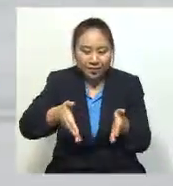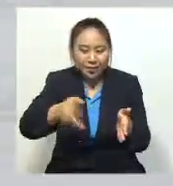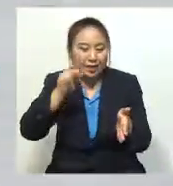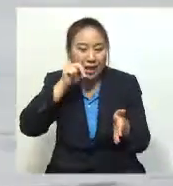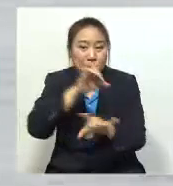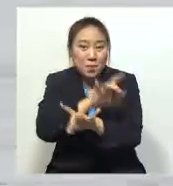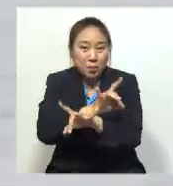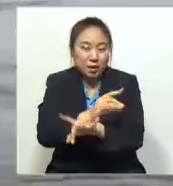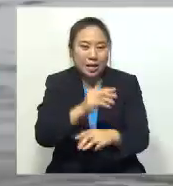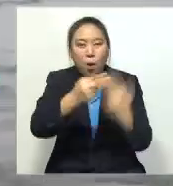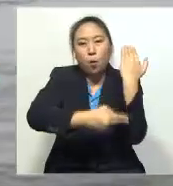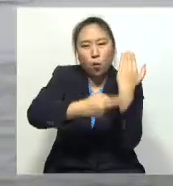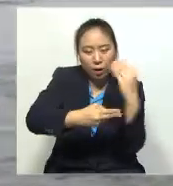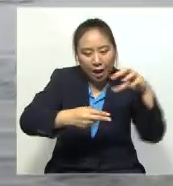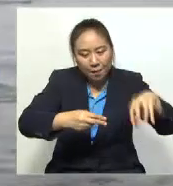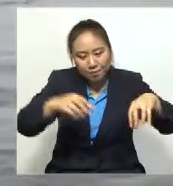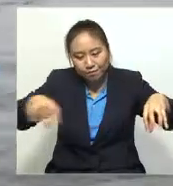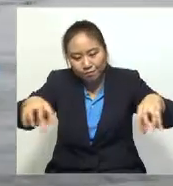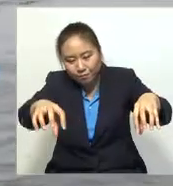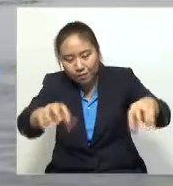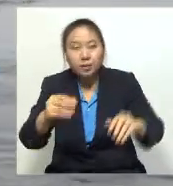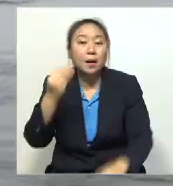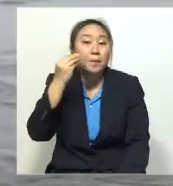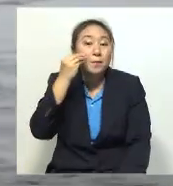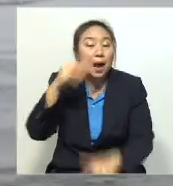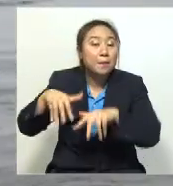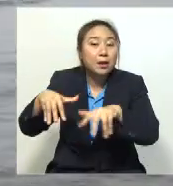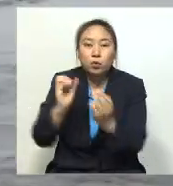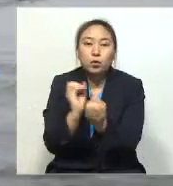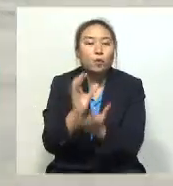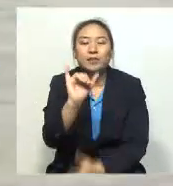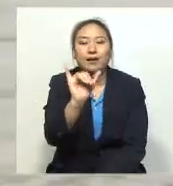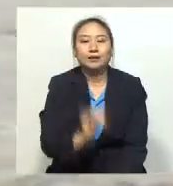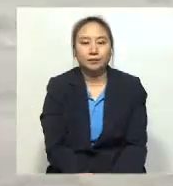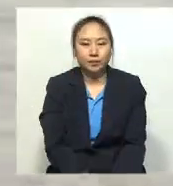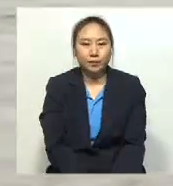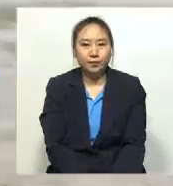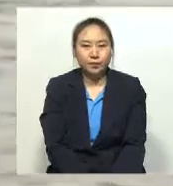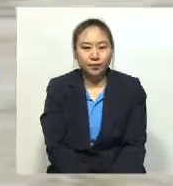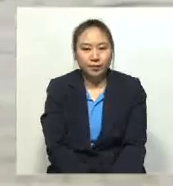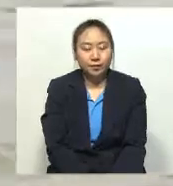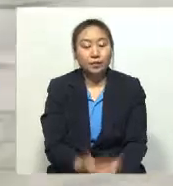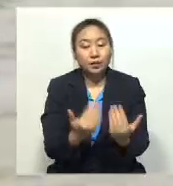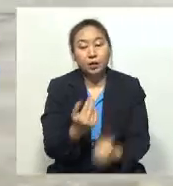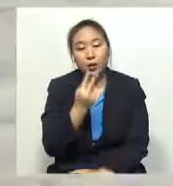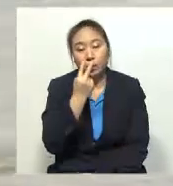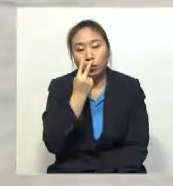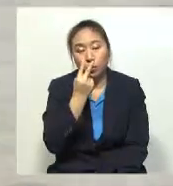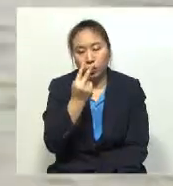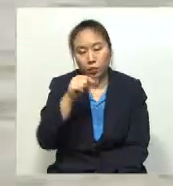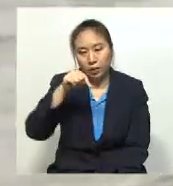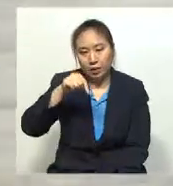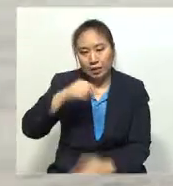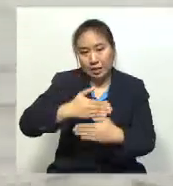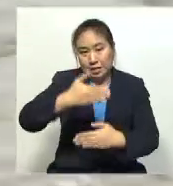รีแล้วก็บ้านเรือนของประชาชนก็ยังไม่ได้รับผลกระทบแต่อย่างใดค่ะค่ะจากสภาพบรรยากาศที่เขื่อนแก่งกระจาน